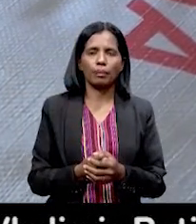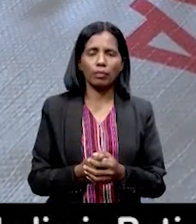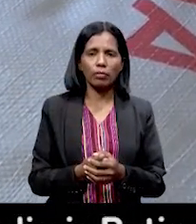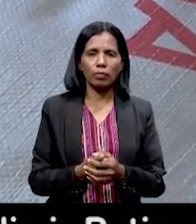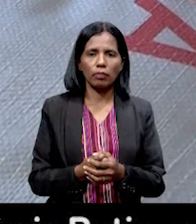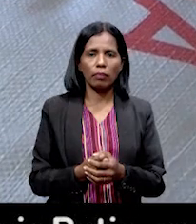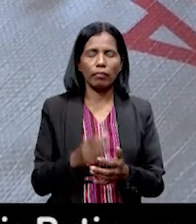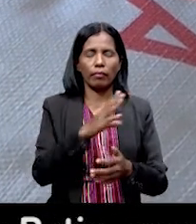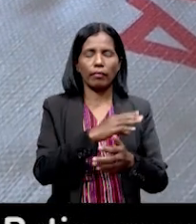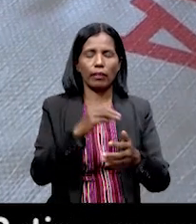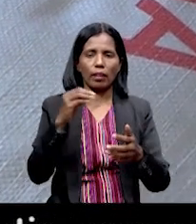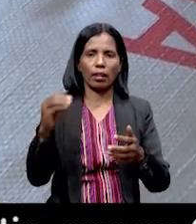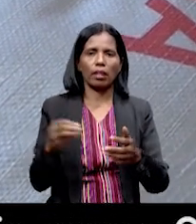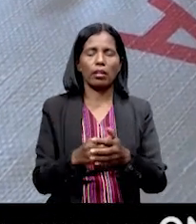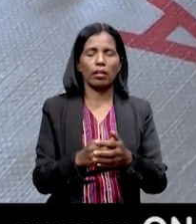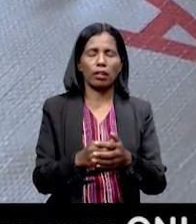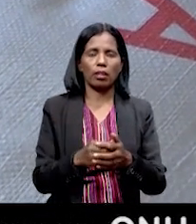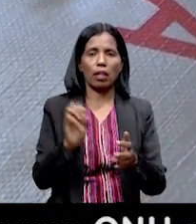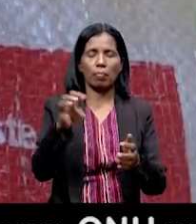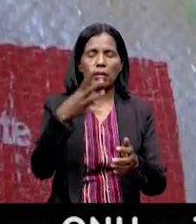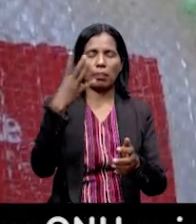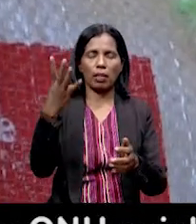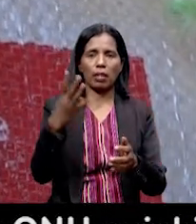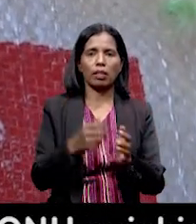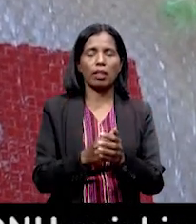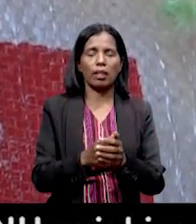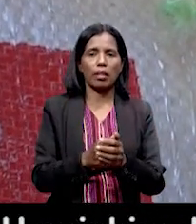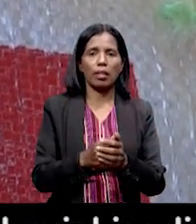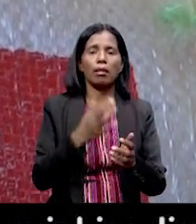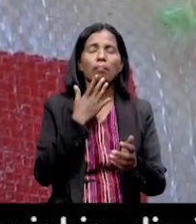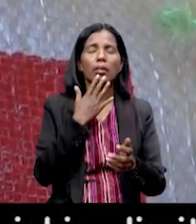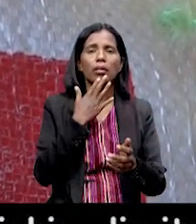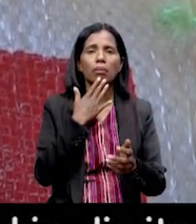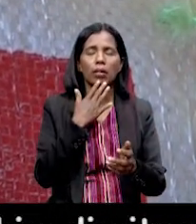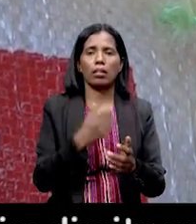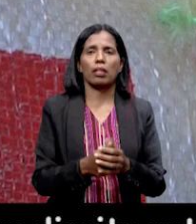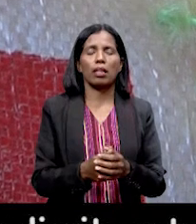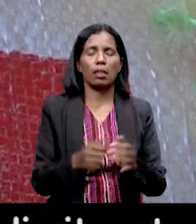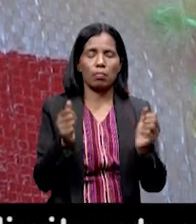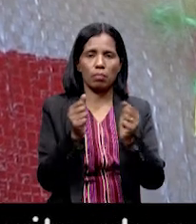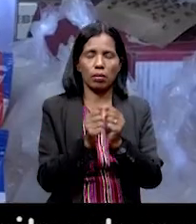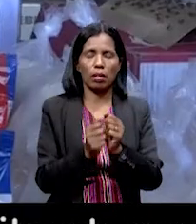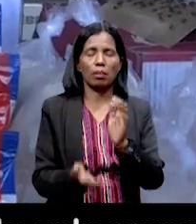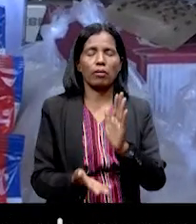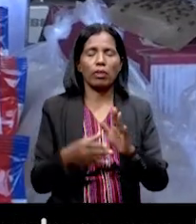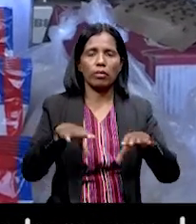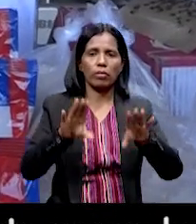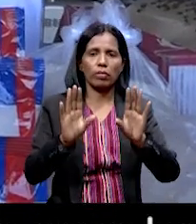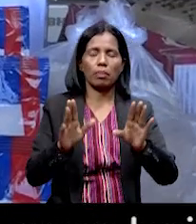2005 sae ba dolar 2007 masimidar kilograma 50 sae ba dolar Amerikanu